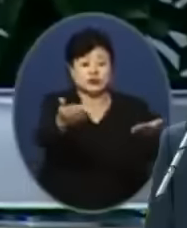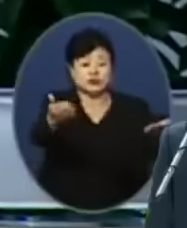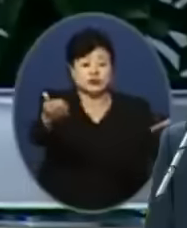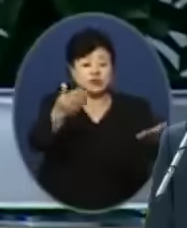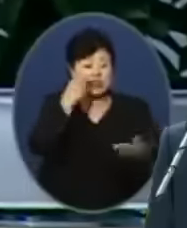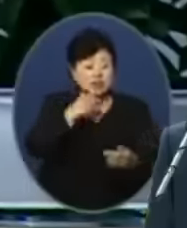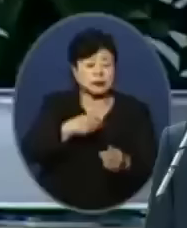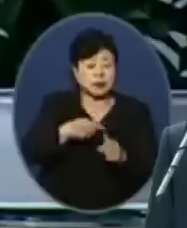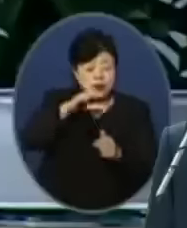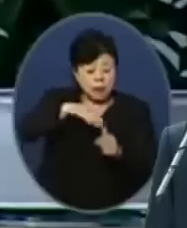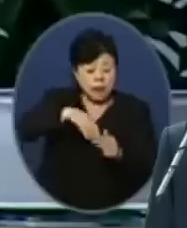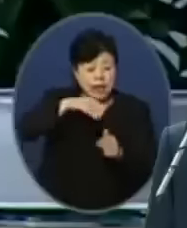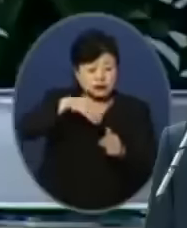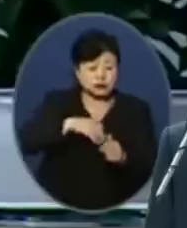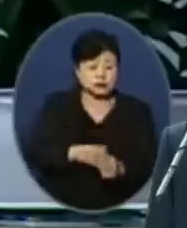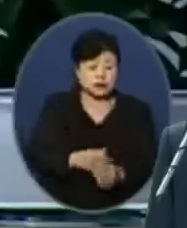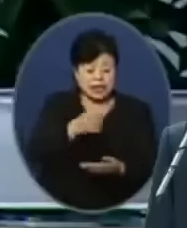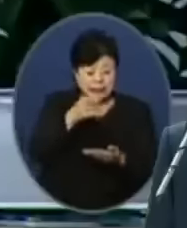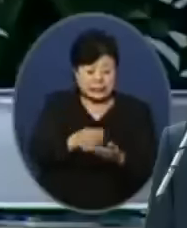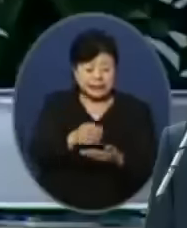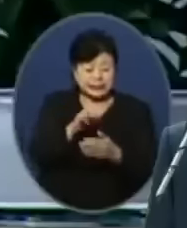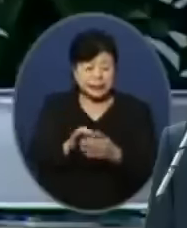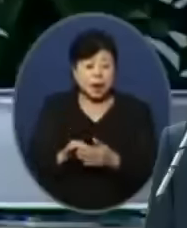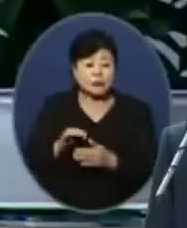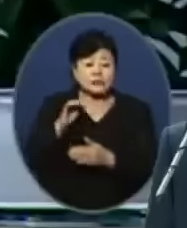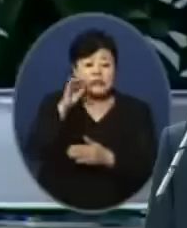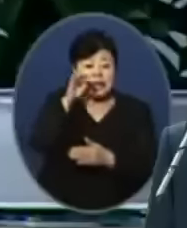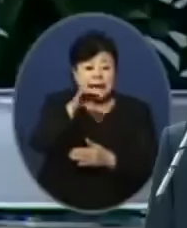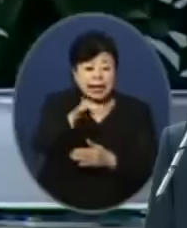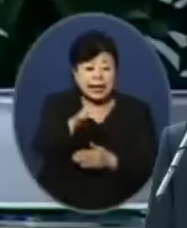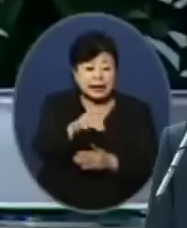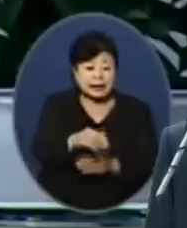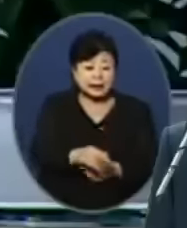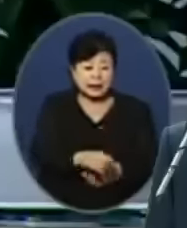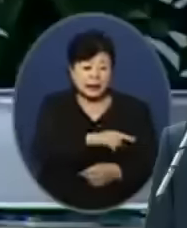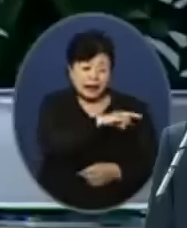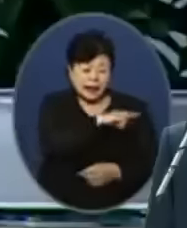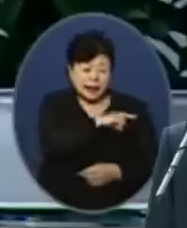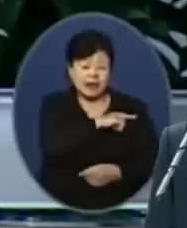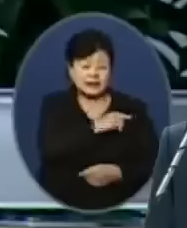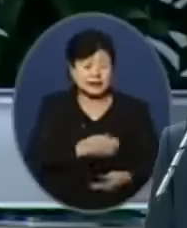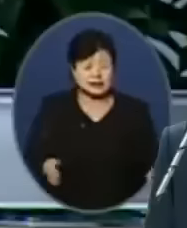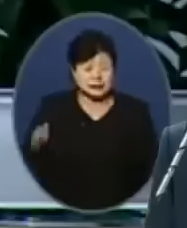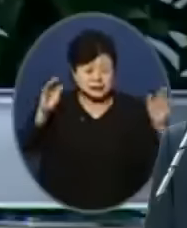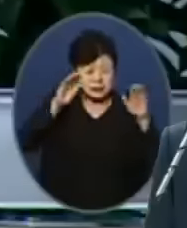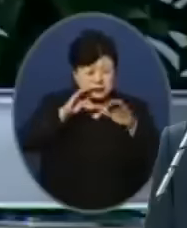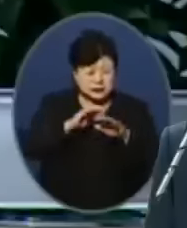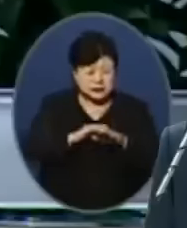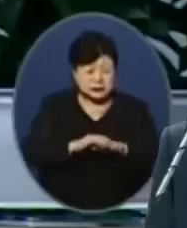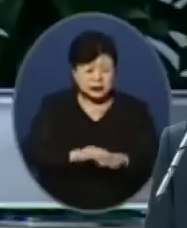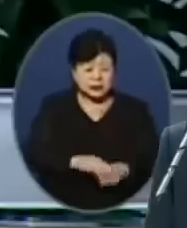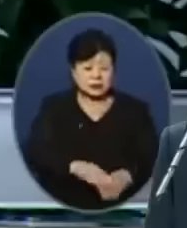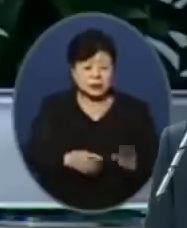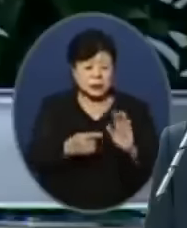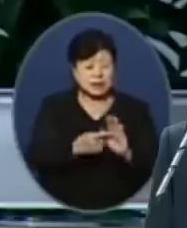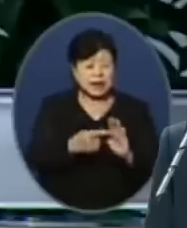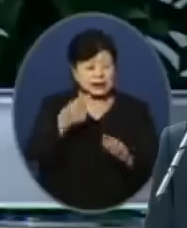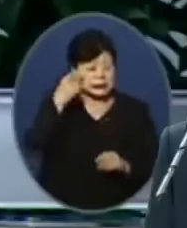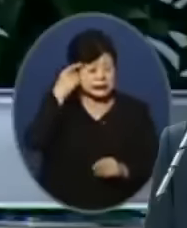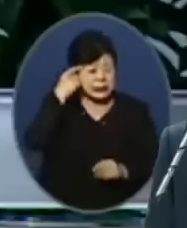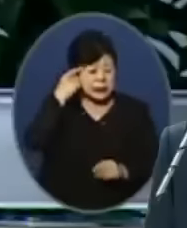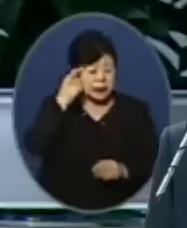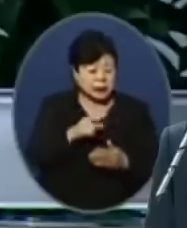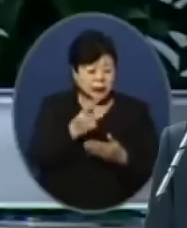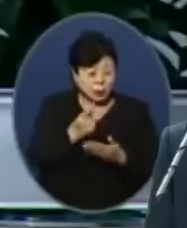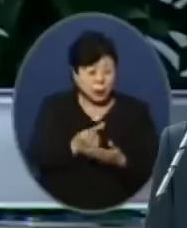베푸시고 기름으로 머리에 바르시니 내 잔이 넘치나이다. 가장 흑암에 사인 부정적인